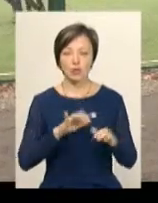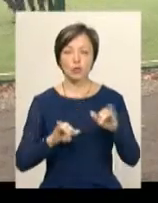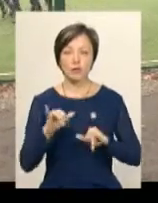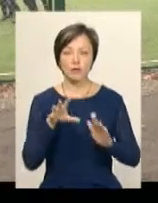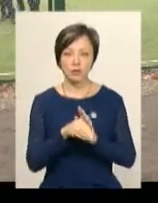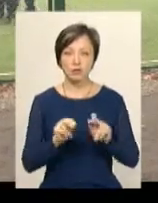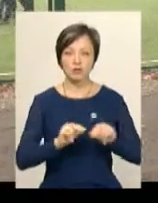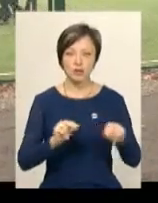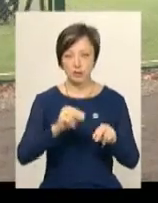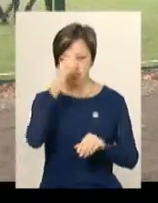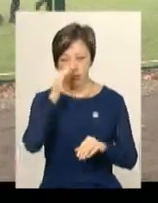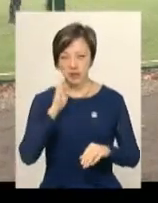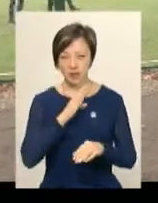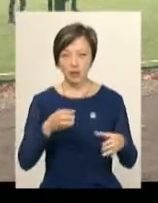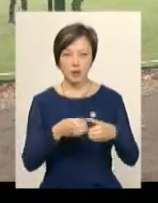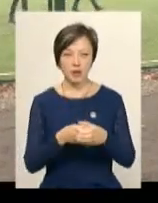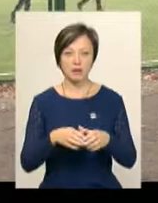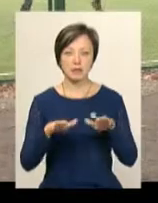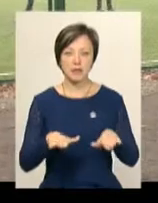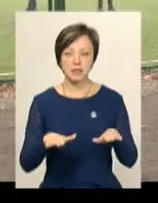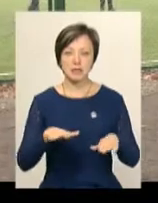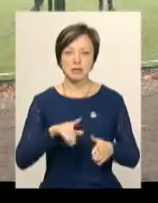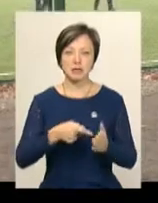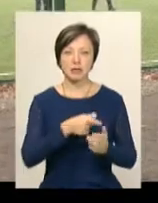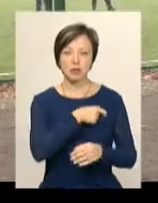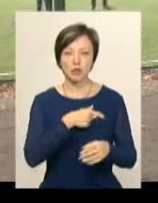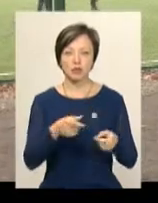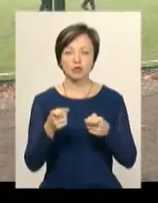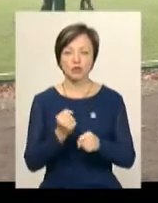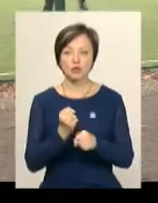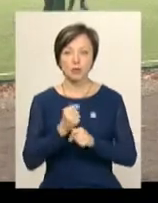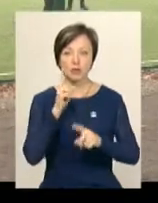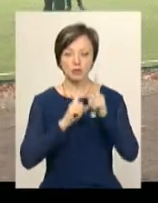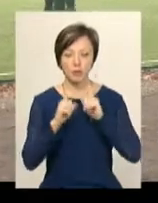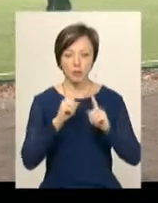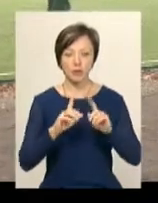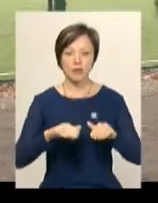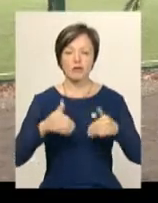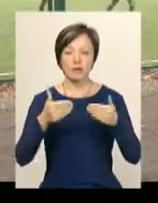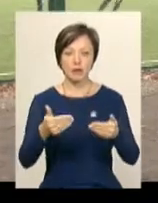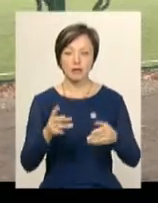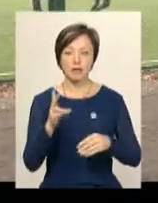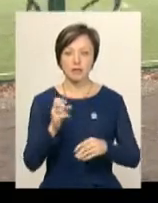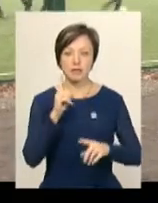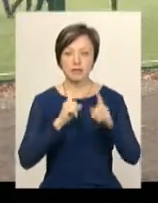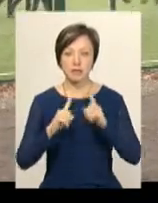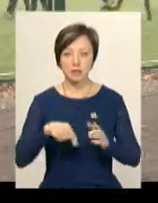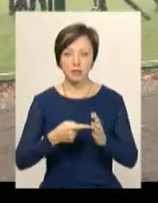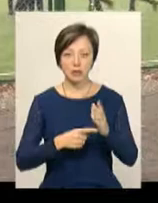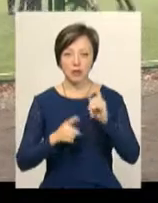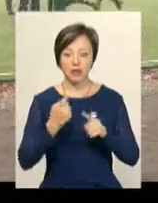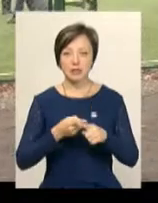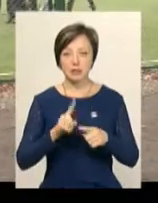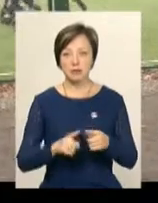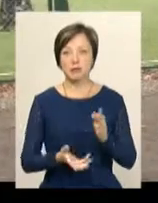і вчителі, і батьки, і громада, і міські депутати. Ми залучили, зробили збори, винесли це на сесію міської ради.